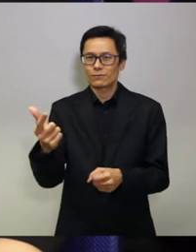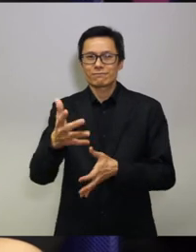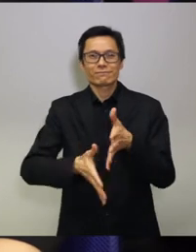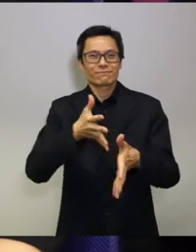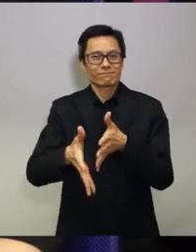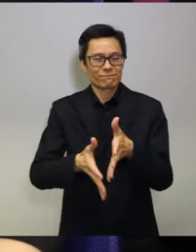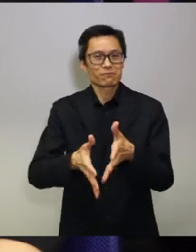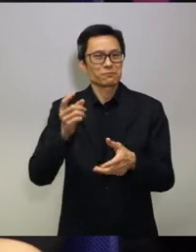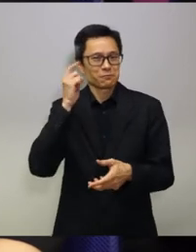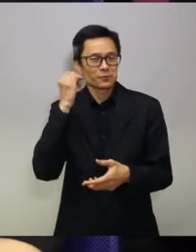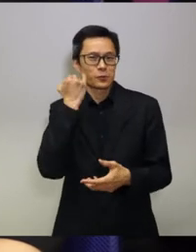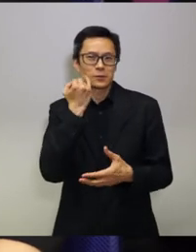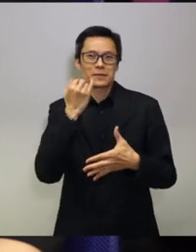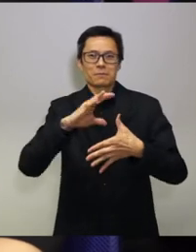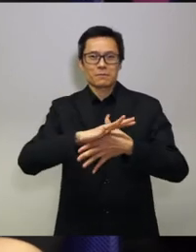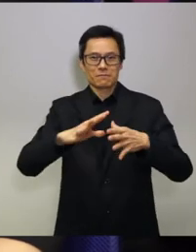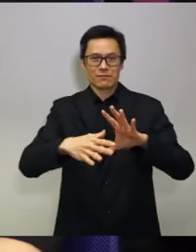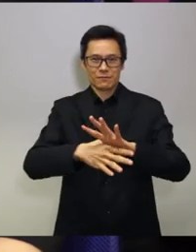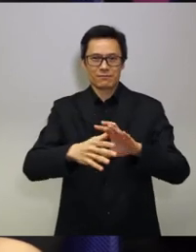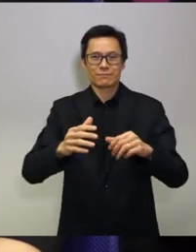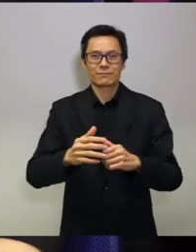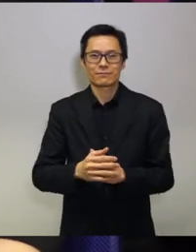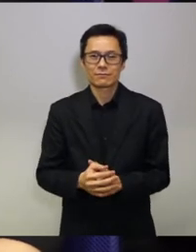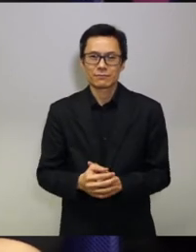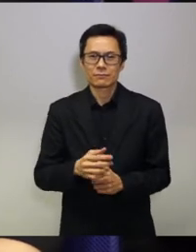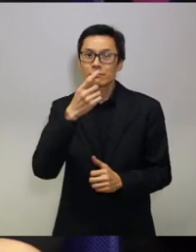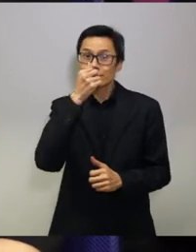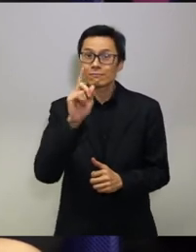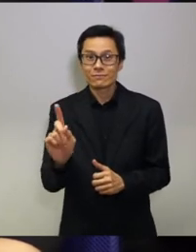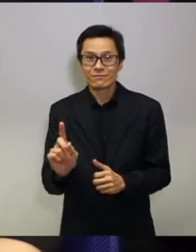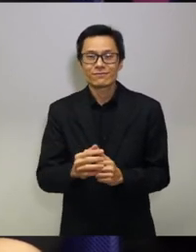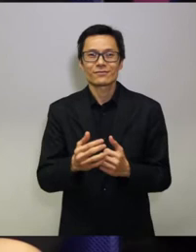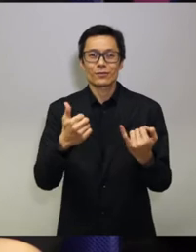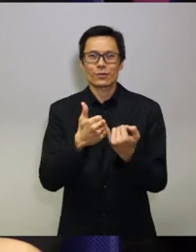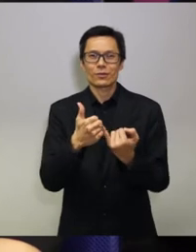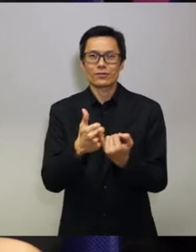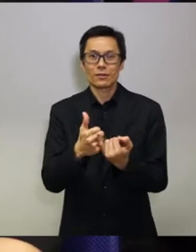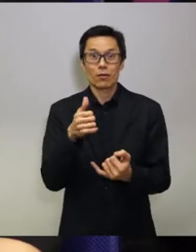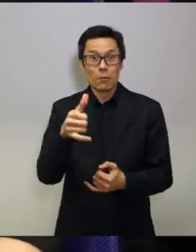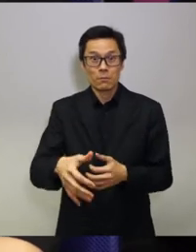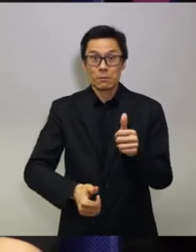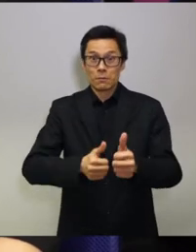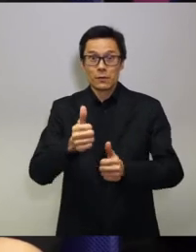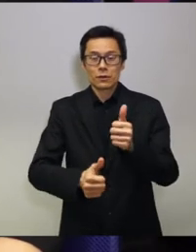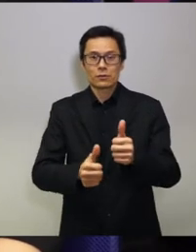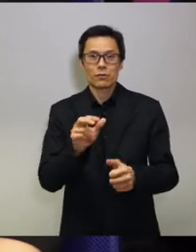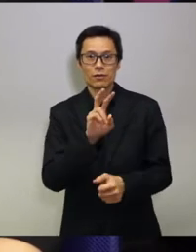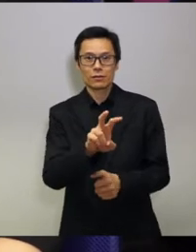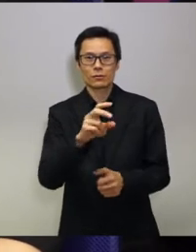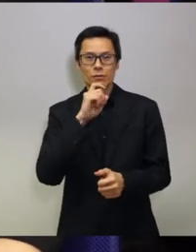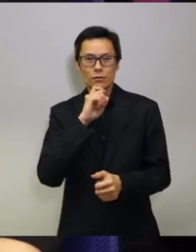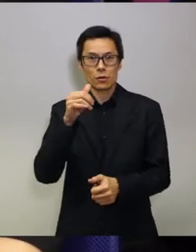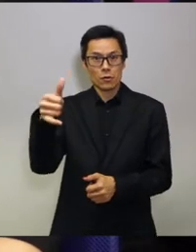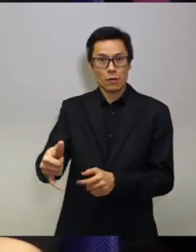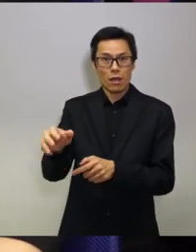的手語和認識聾人文化的。而有趣的地方就是咧，很多時學生嚟到比賽的時候咧，佢哋一見到